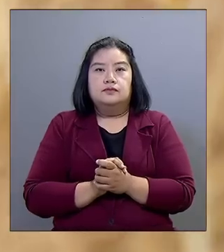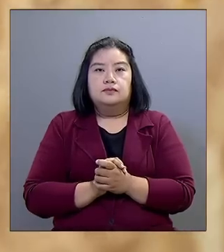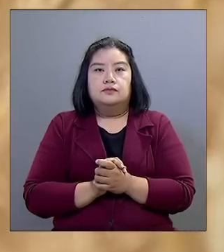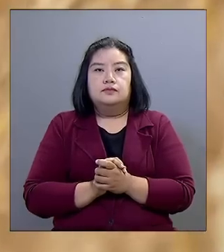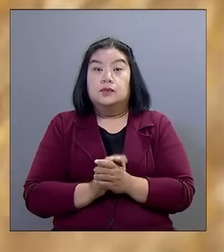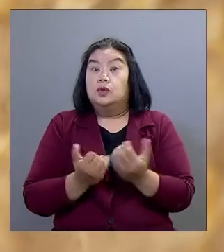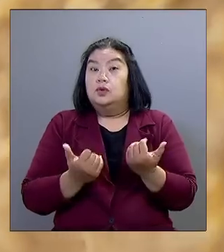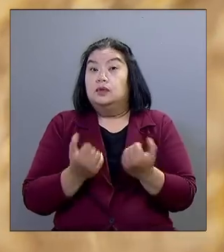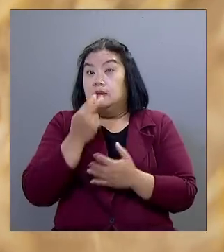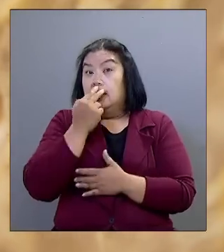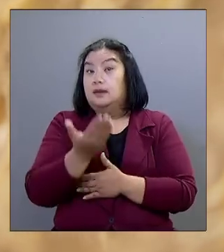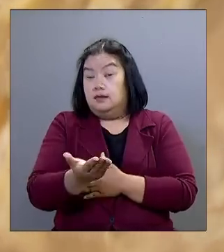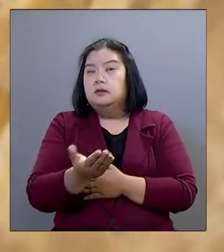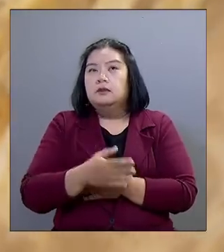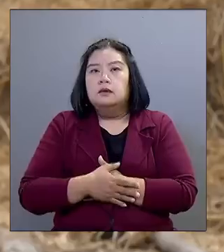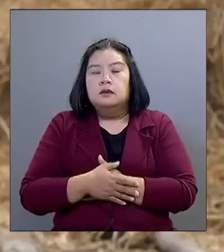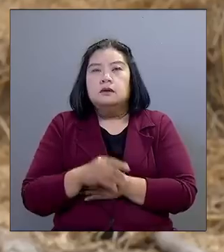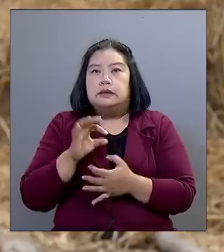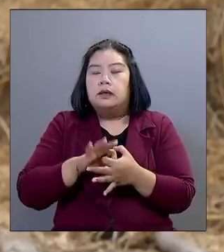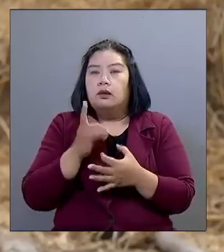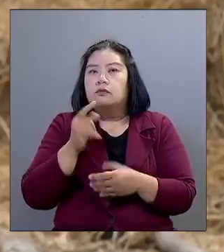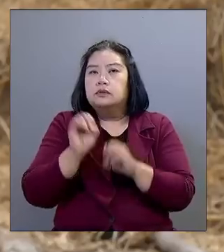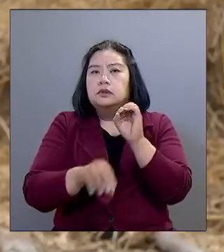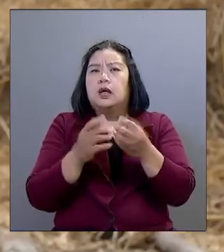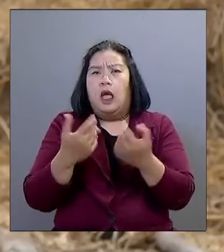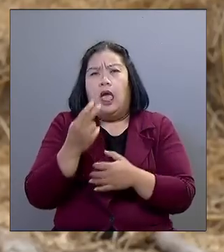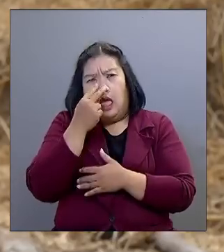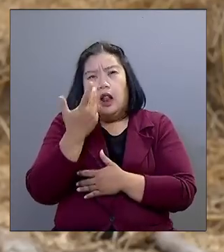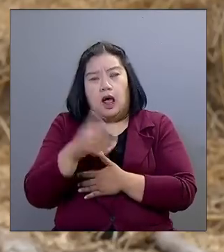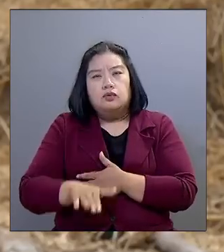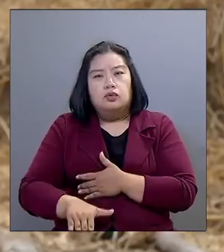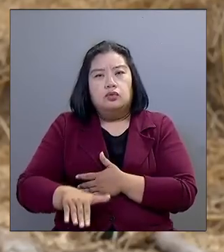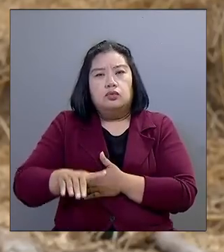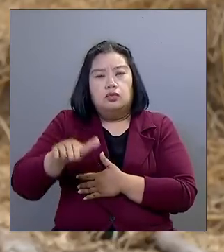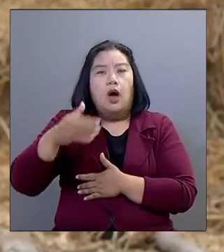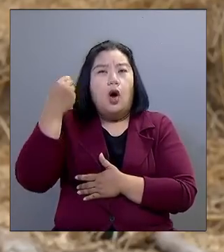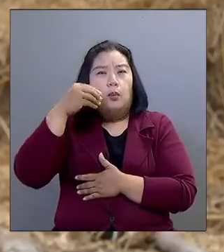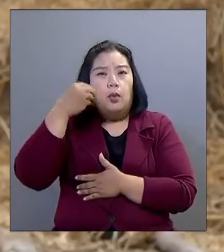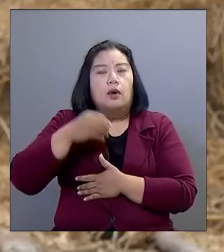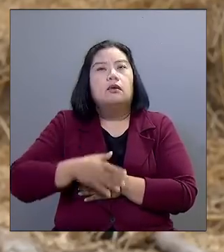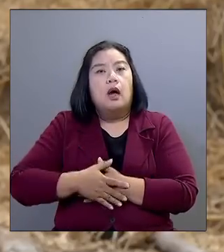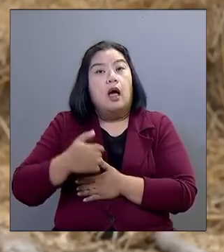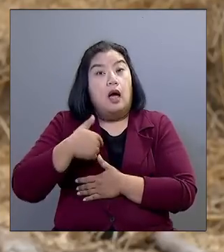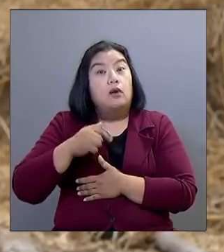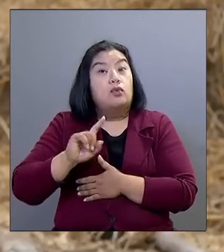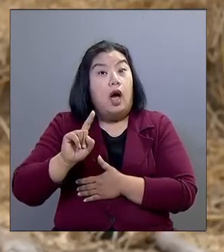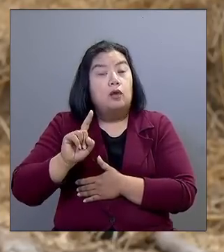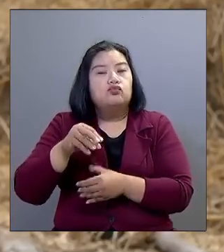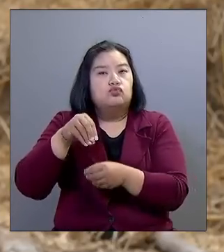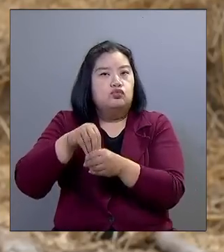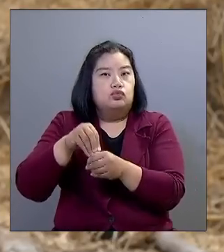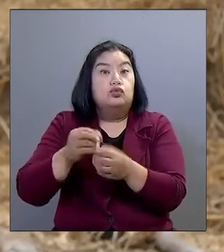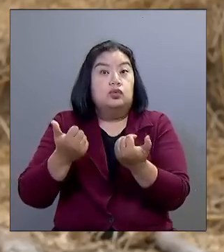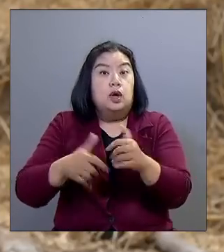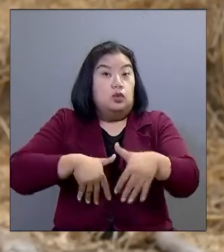ฟางเป็นวัสดุเหลือทิ้งทางการเกษตรที่เราเห็นมาตั้งแต่วัยเด็กค่ะเพราะว่าเราเกิดอยู่ในชุมชนที่ทำเ